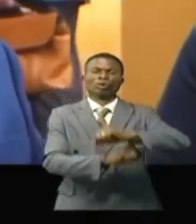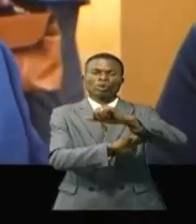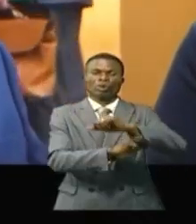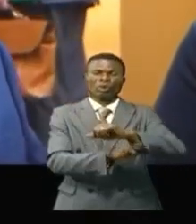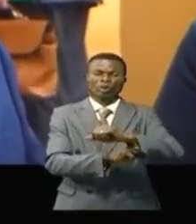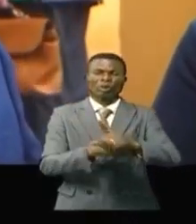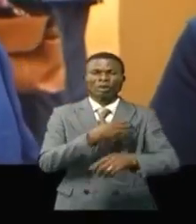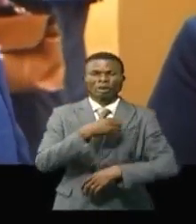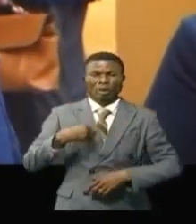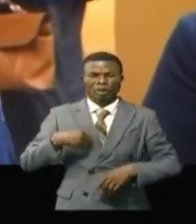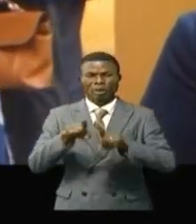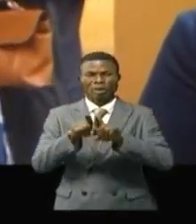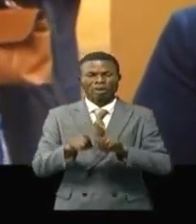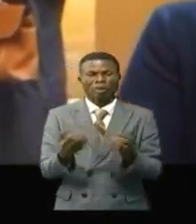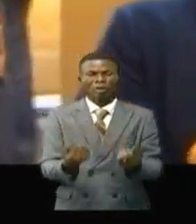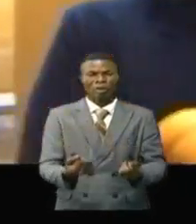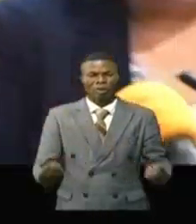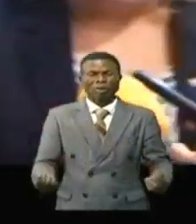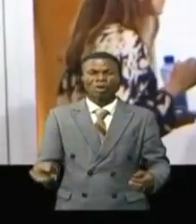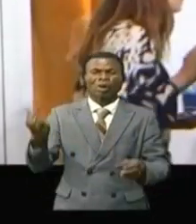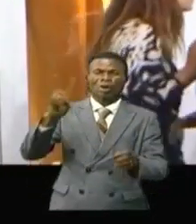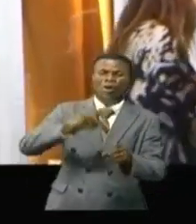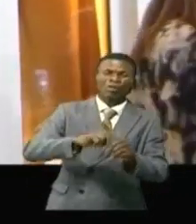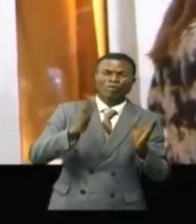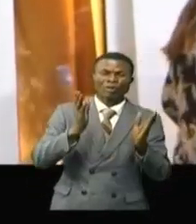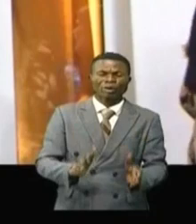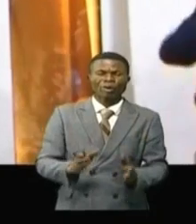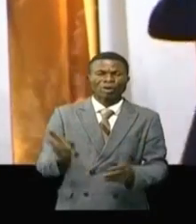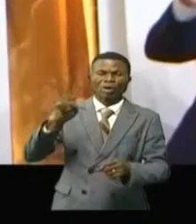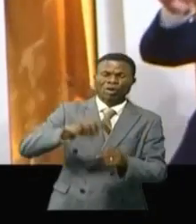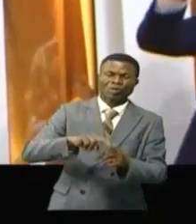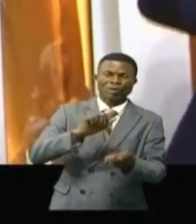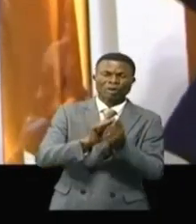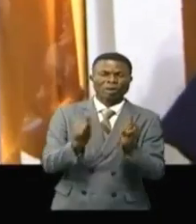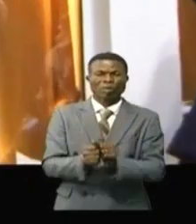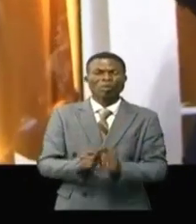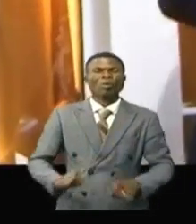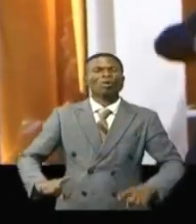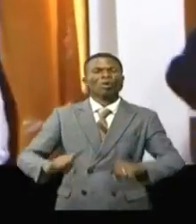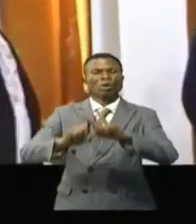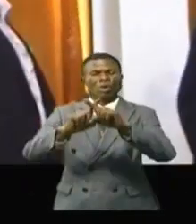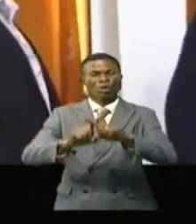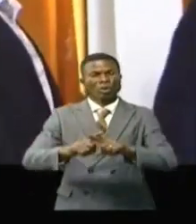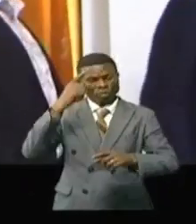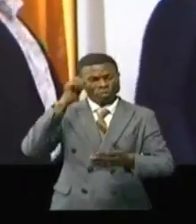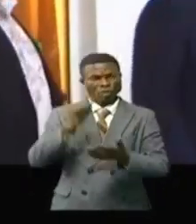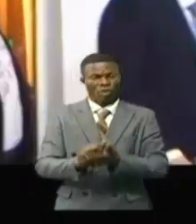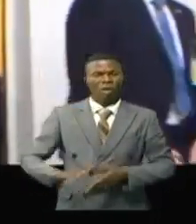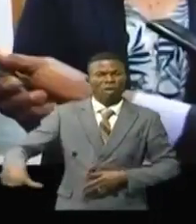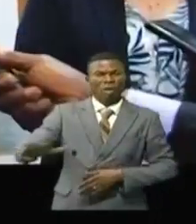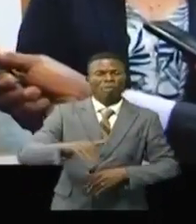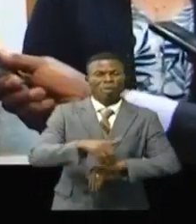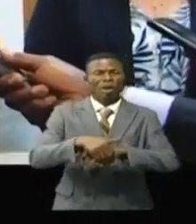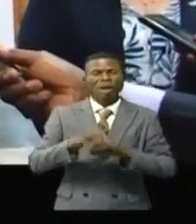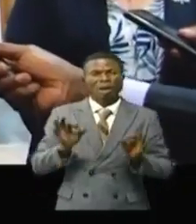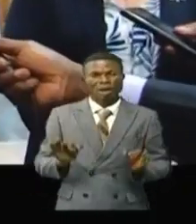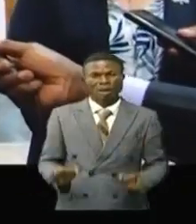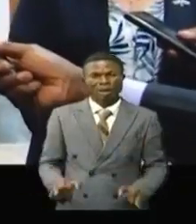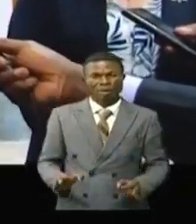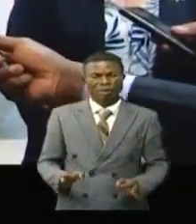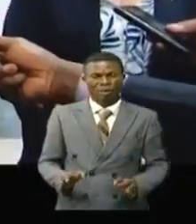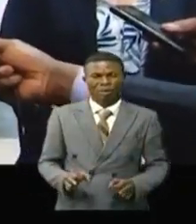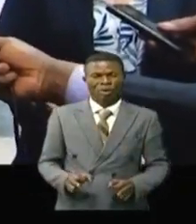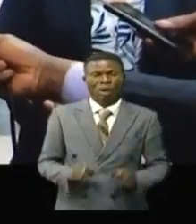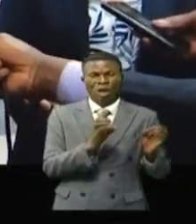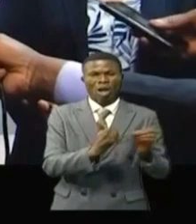femmes, mais également les enfants qui sont victimes des violences en situation de conflit. Et pour ce, le Royaume-Uni va accueillir